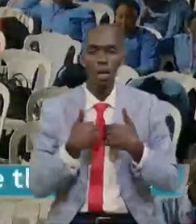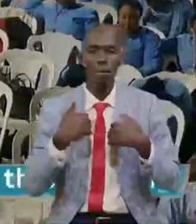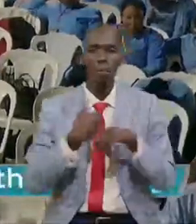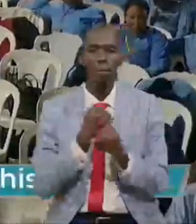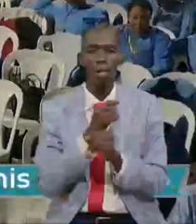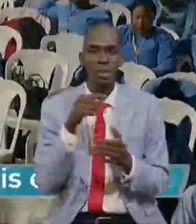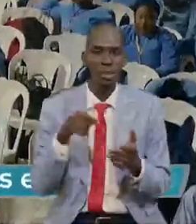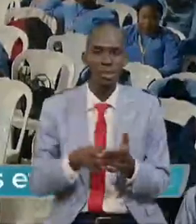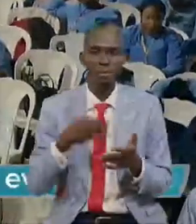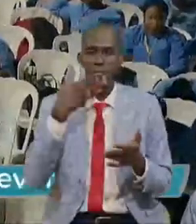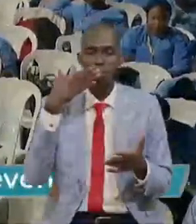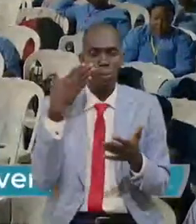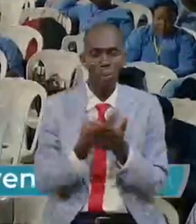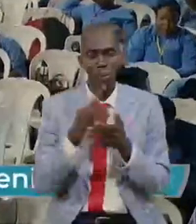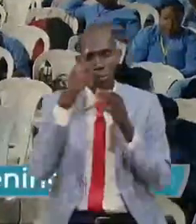decision